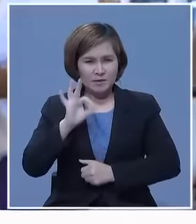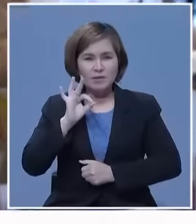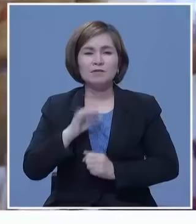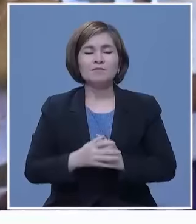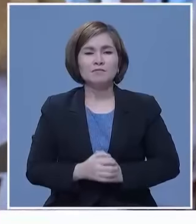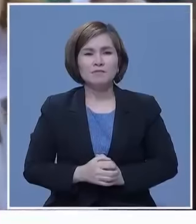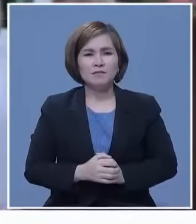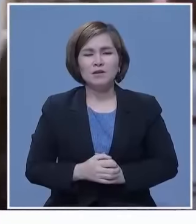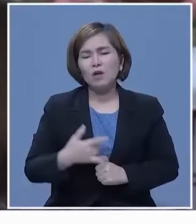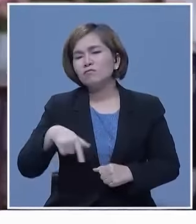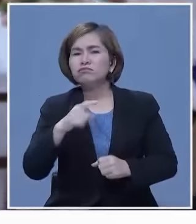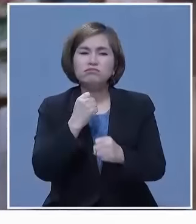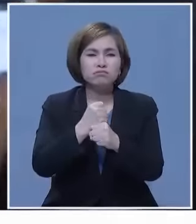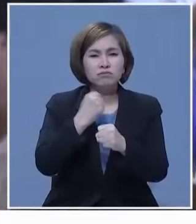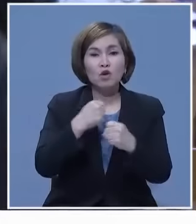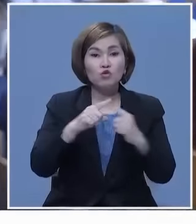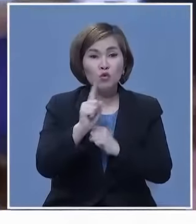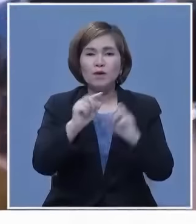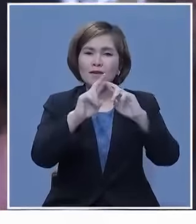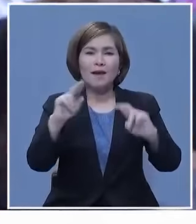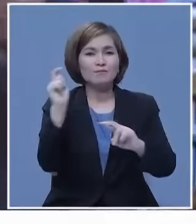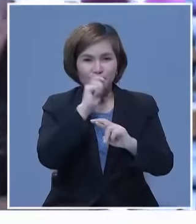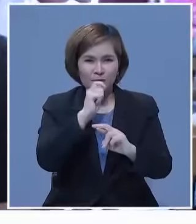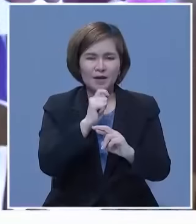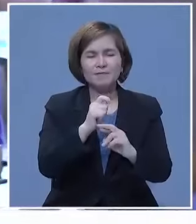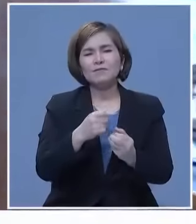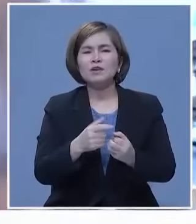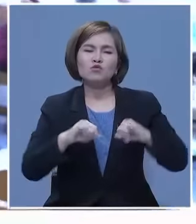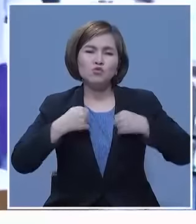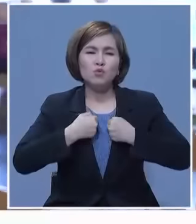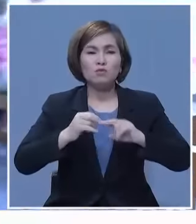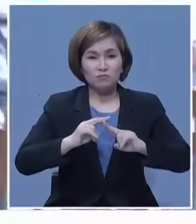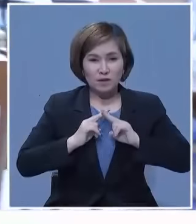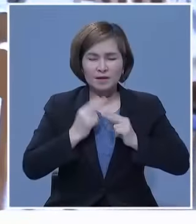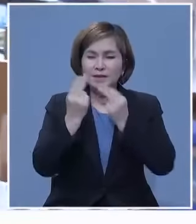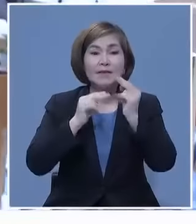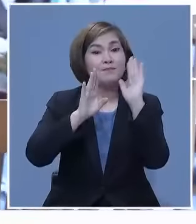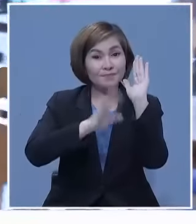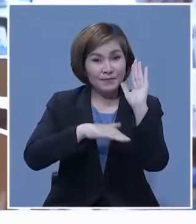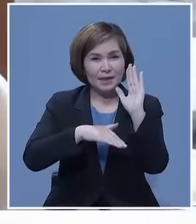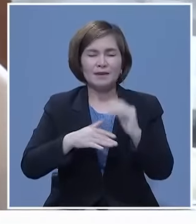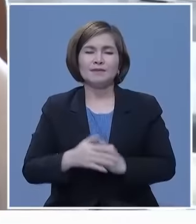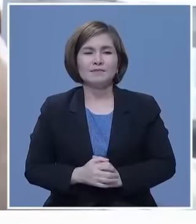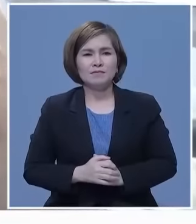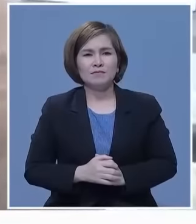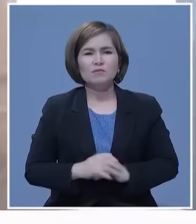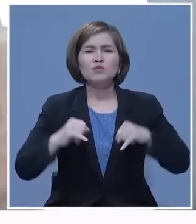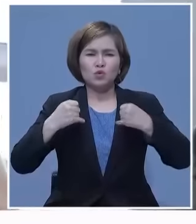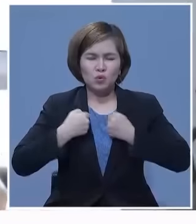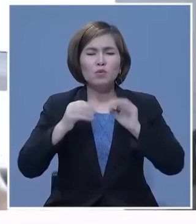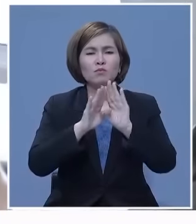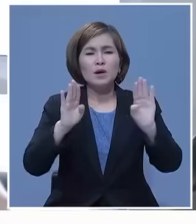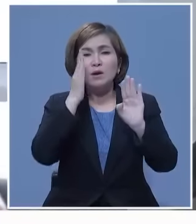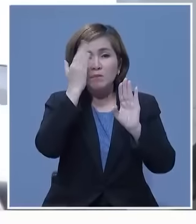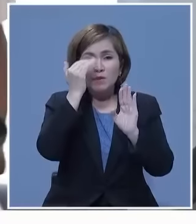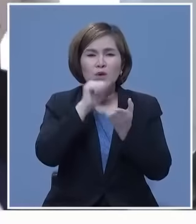ไปนี่ทำหน้าที่พนักงานเสิร์ฟของร้านอาหารอก็คือร้านตัวเองนั่นแหละร้านเยี่ยมใต้ที่เปิดกับภรรยานะถือเป็นการรับ